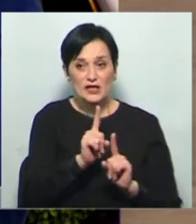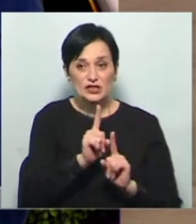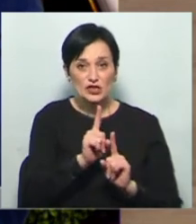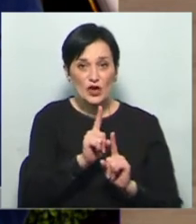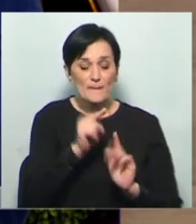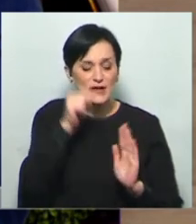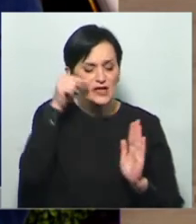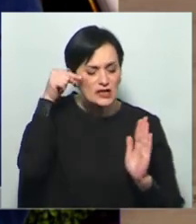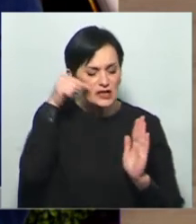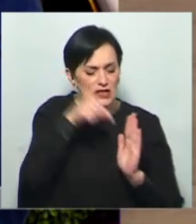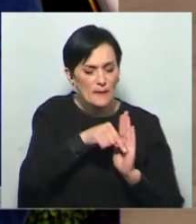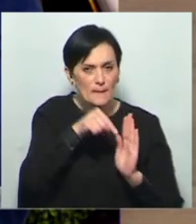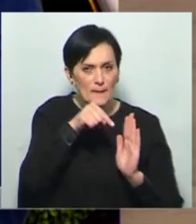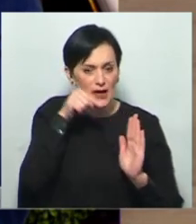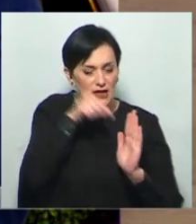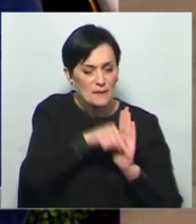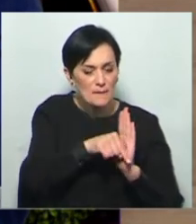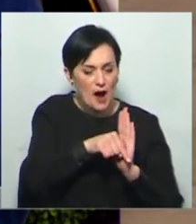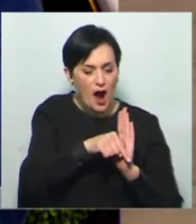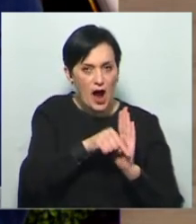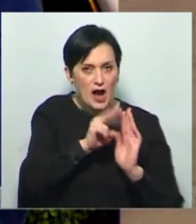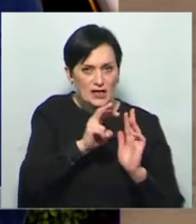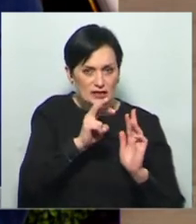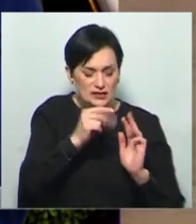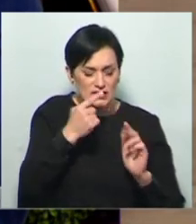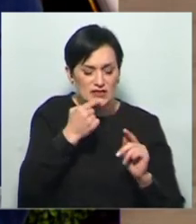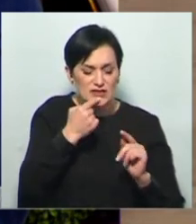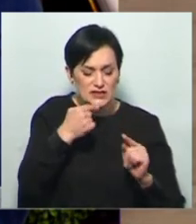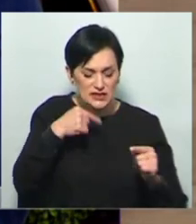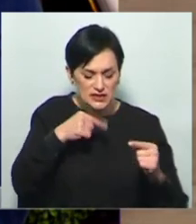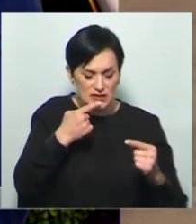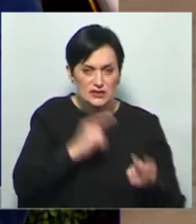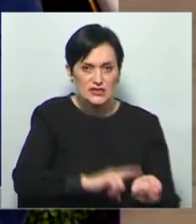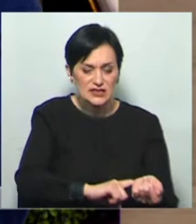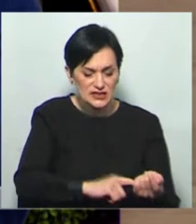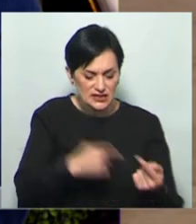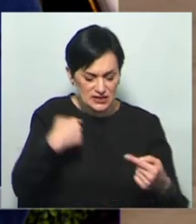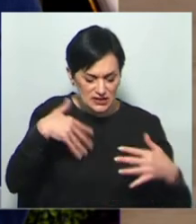ზედაპირული, ასევე ღრმა ვენური სისტემაში სისხლის მიმოქცევის